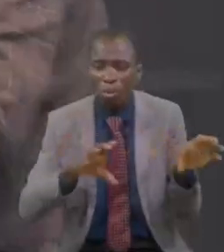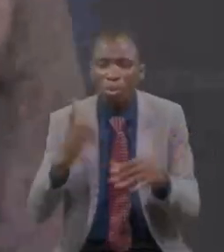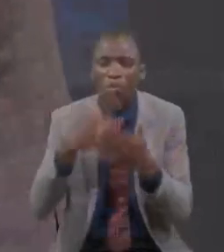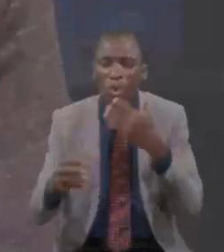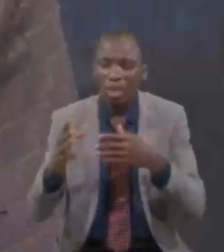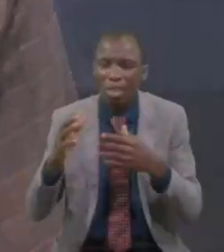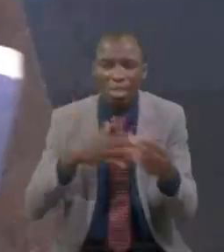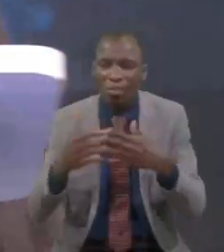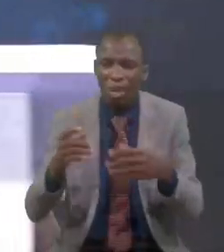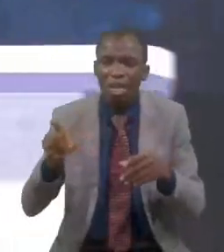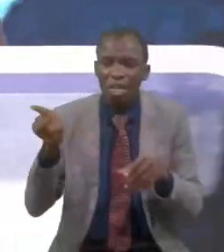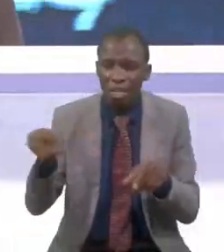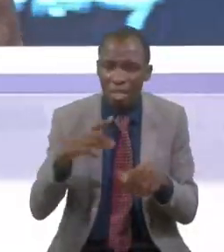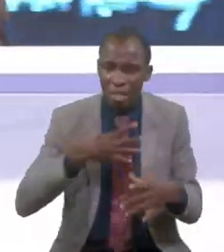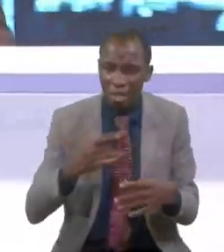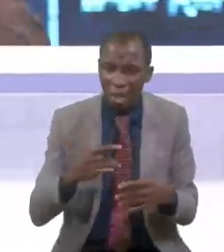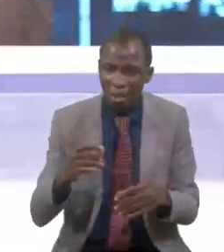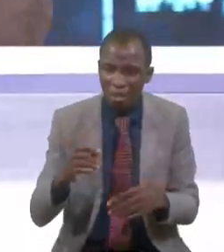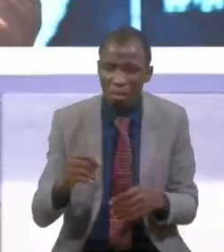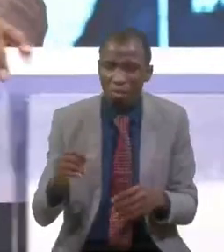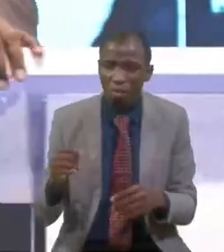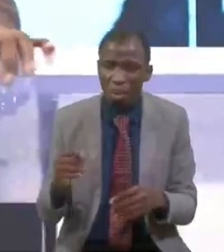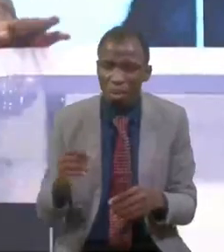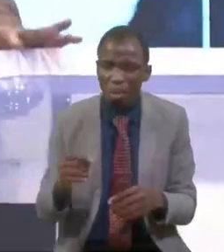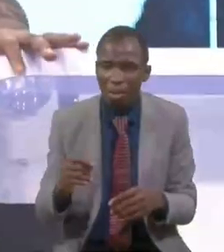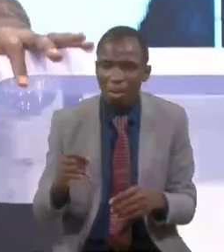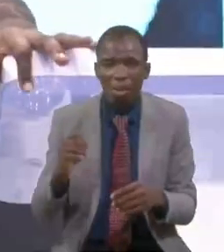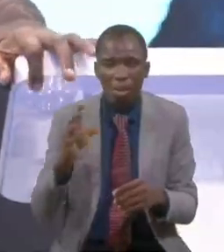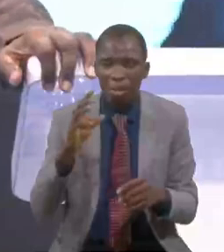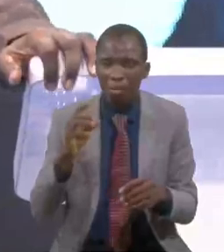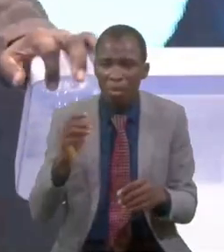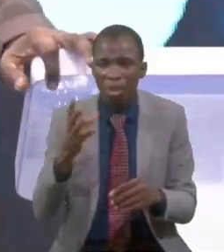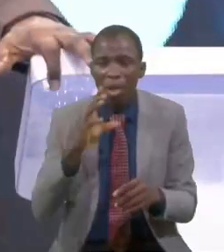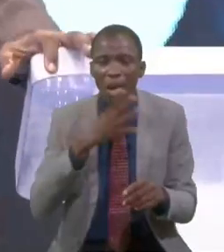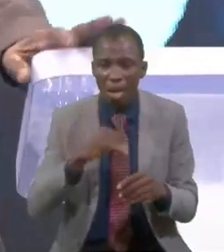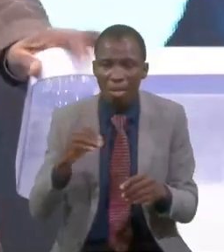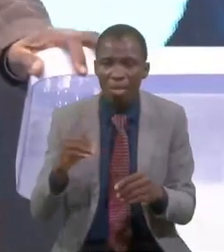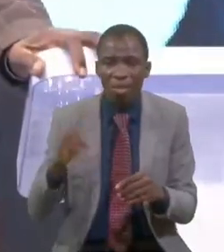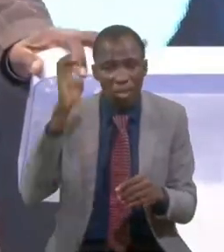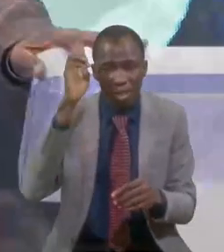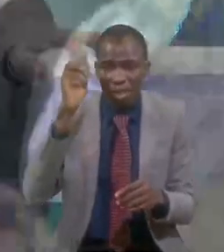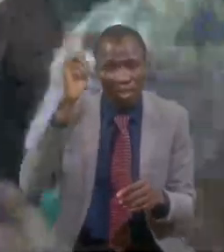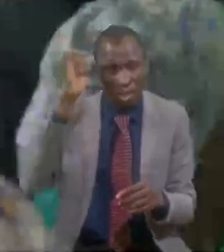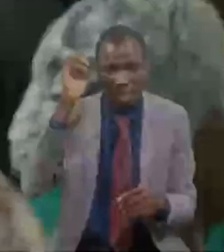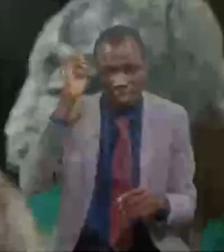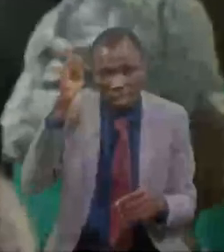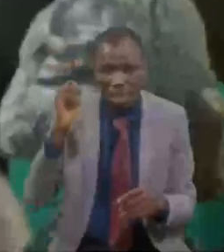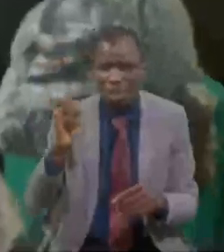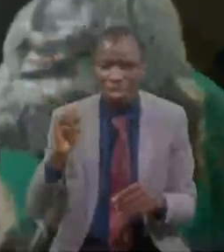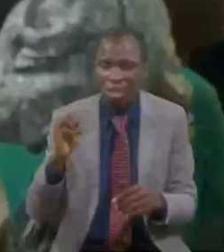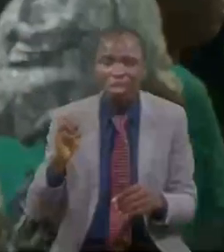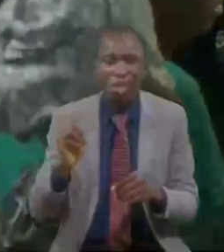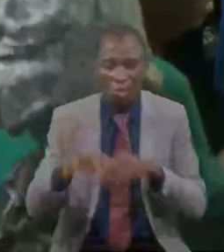faisait et il a marché il a suivi Dieu dans la justice il suivait le